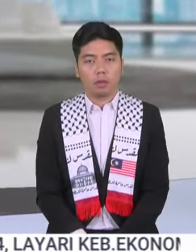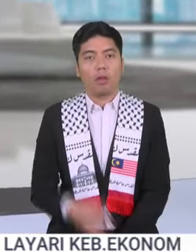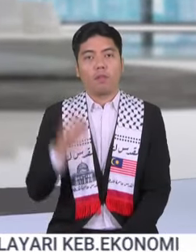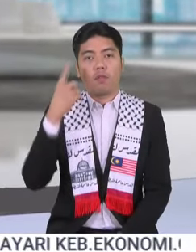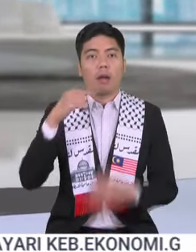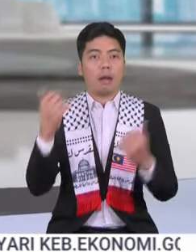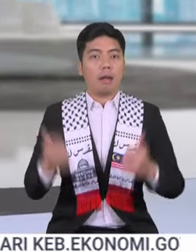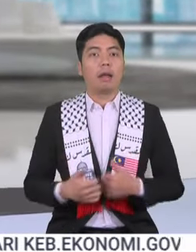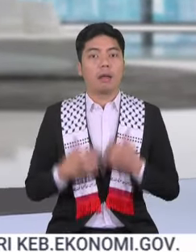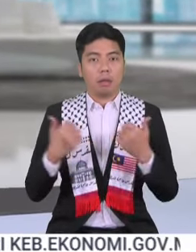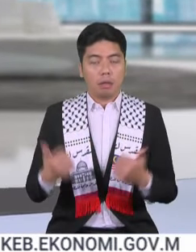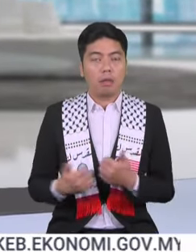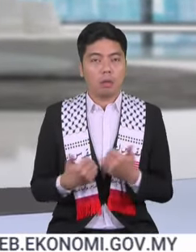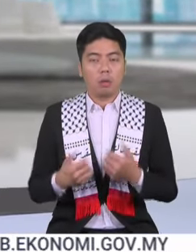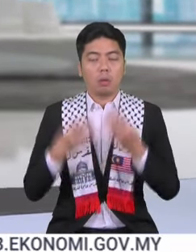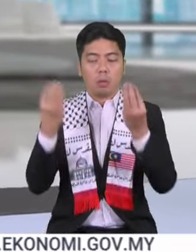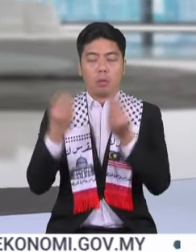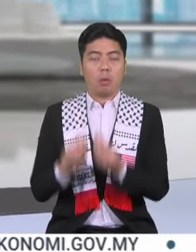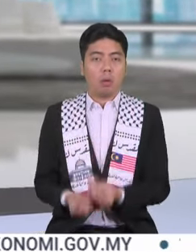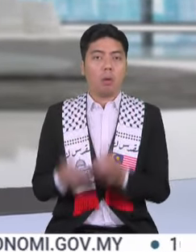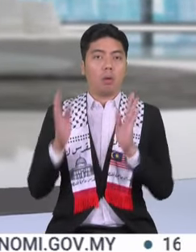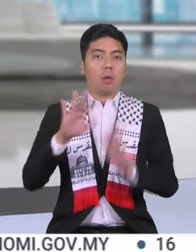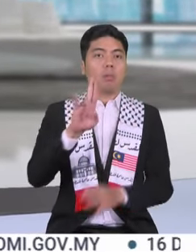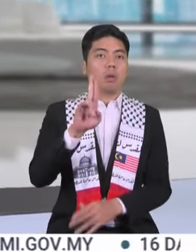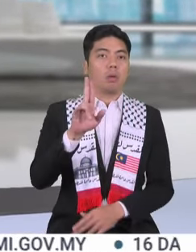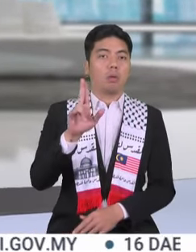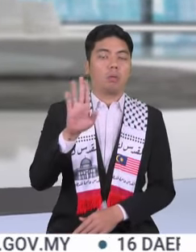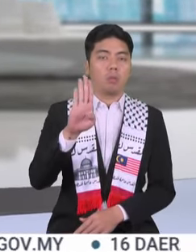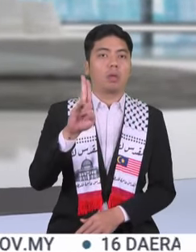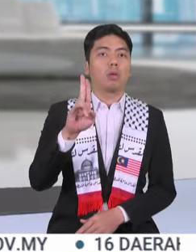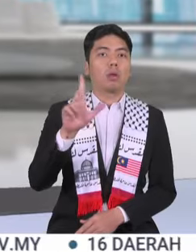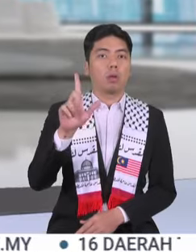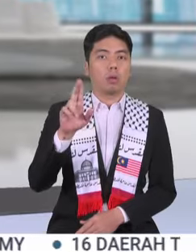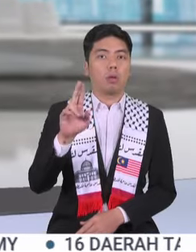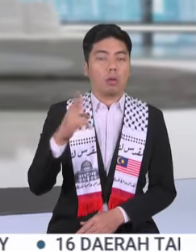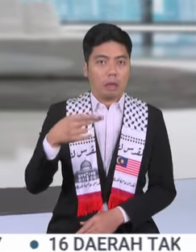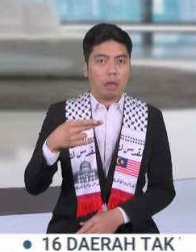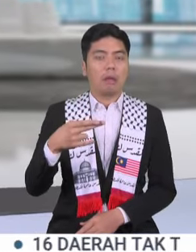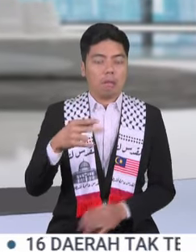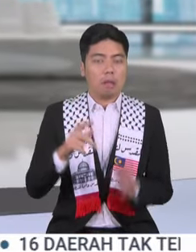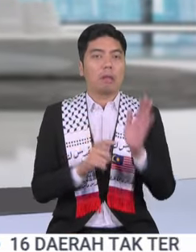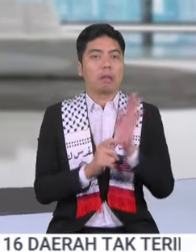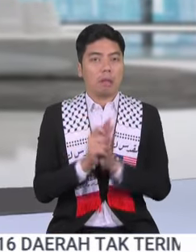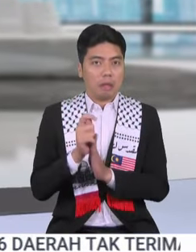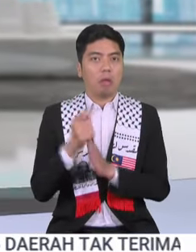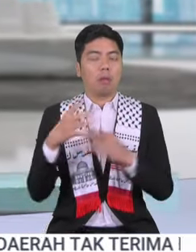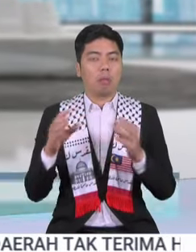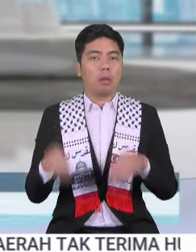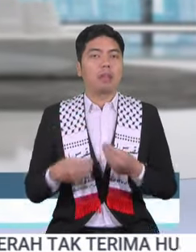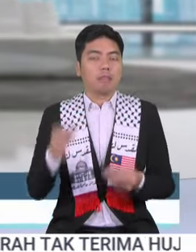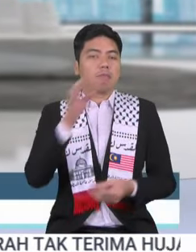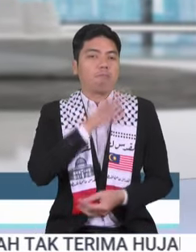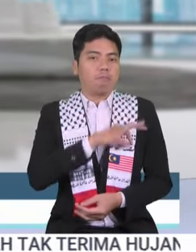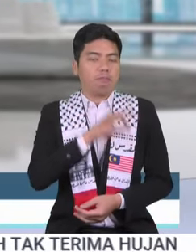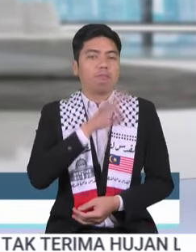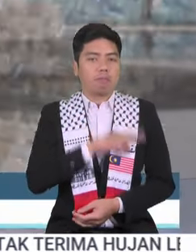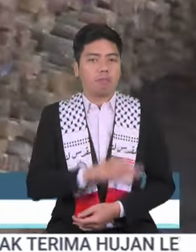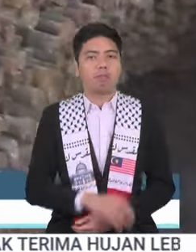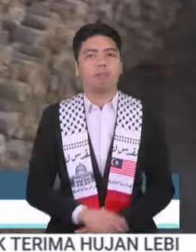Menjelang Syawal, permintaan terhadap buluh sentiasa meningkat dan memberi limpahan rezeki kepada peniaga buluh. Laporan Nur Syafina